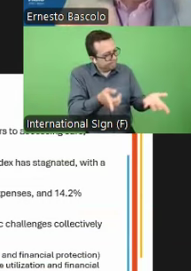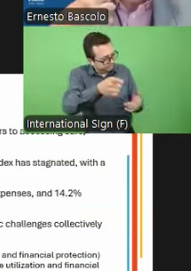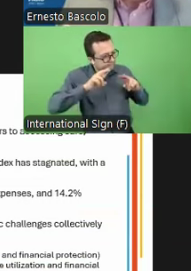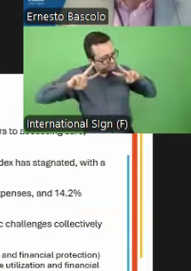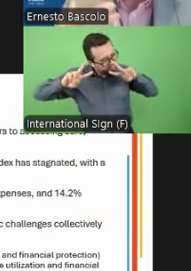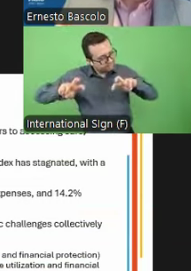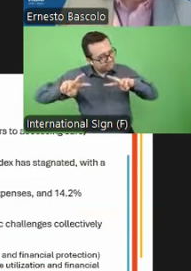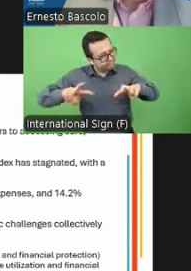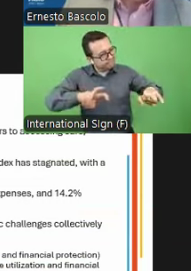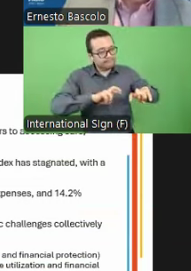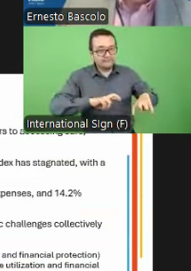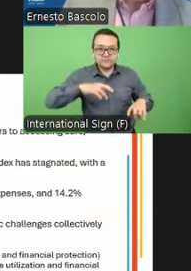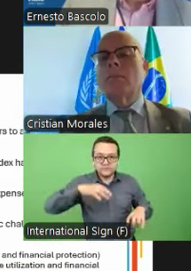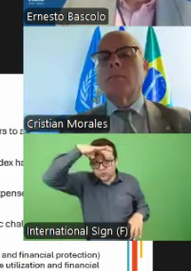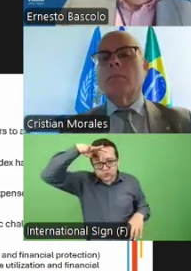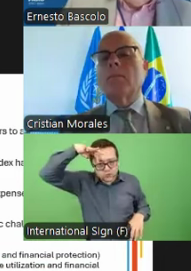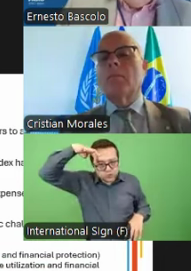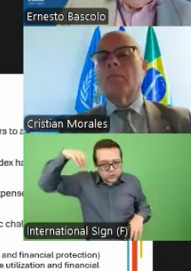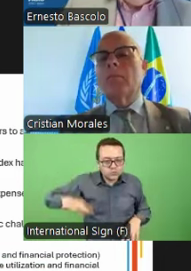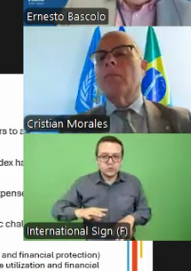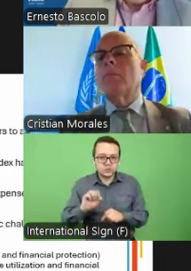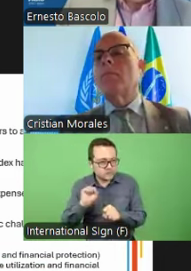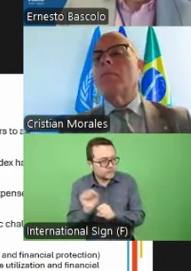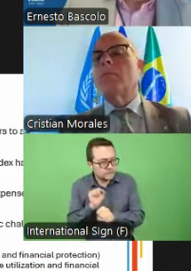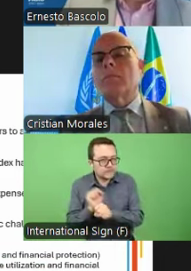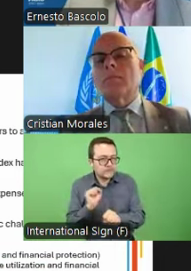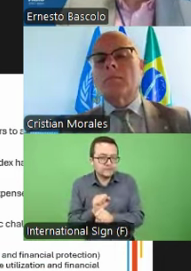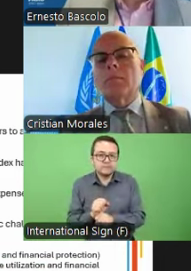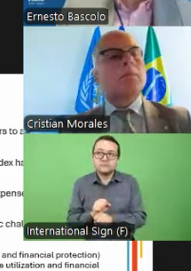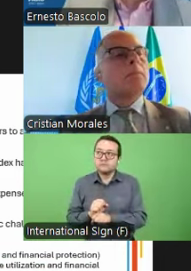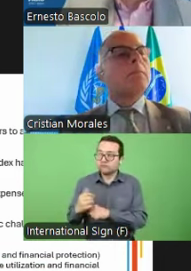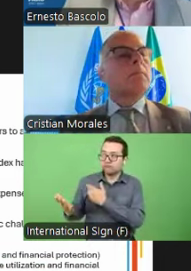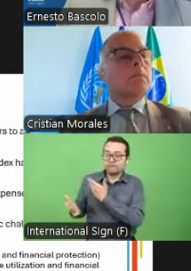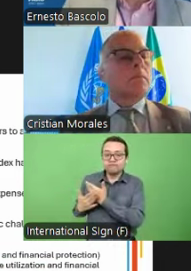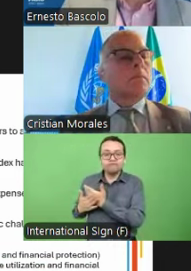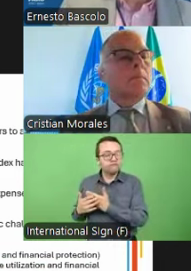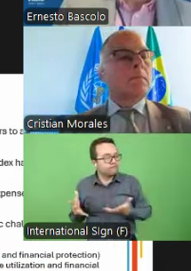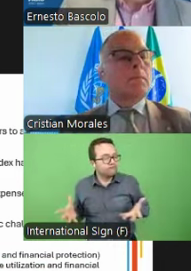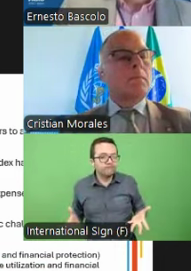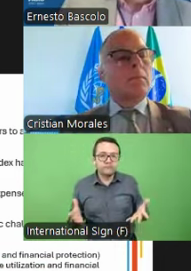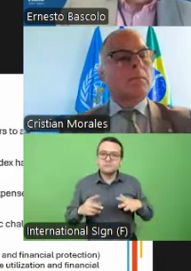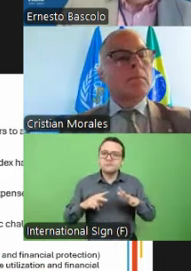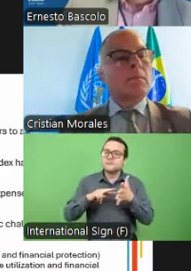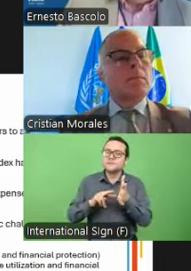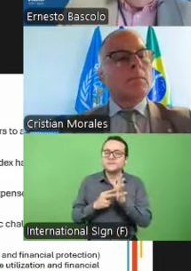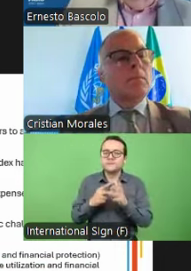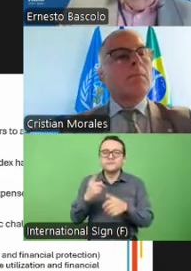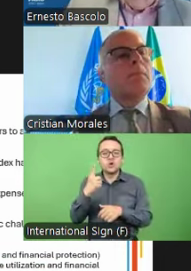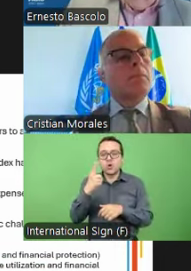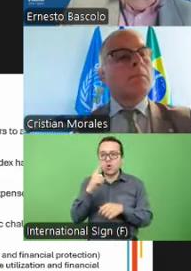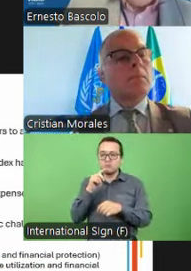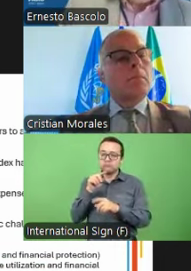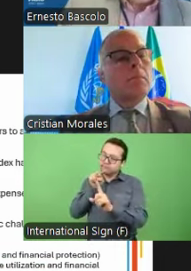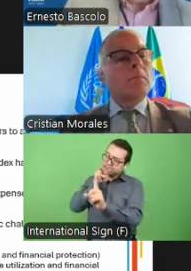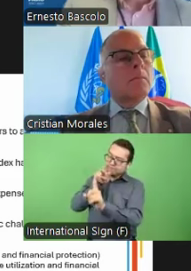este travail, esfuerzo de à trabajo, faire cet que effort implica no qui solamente implique un abordaje non integral, seulement d'avoir